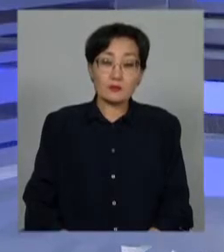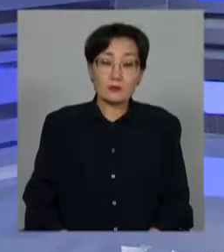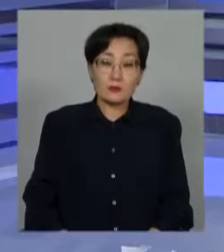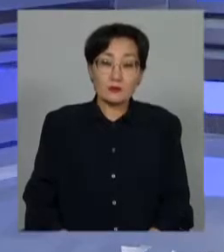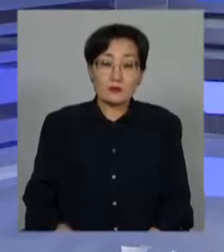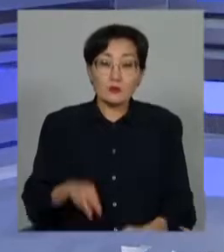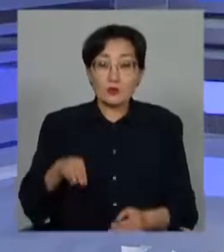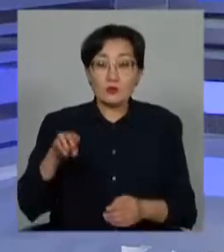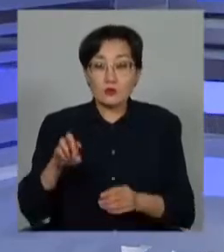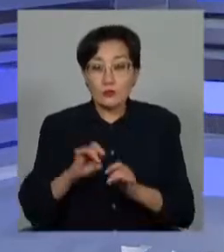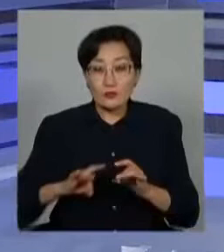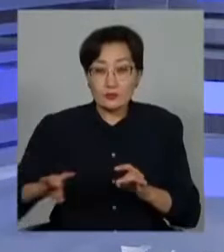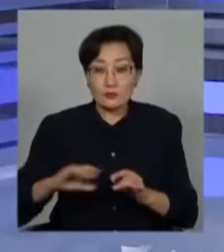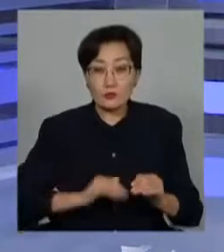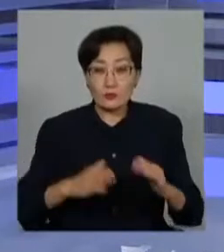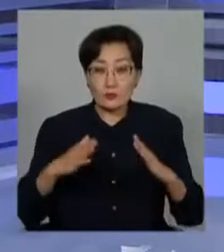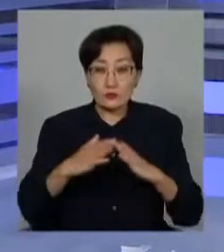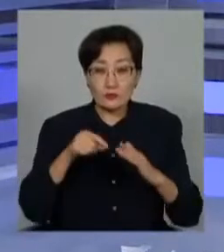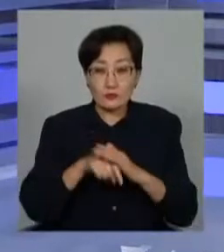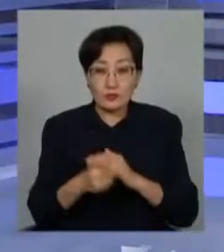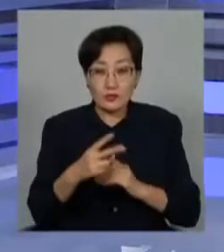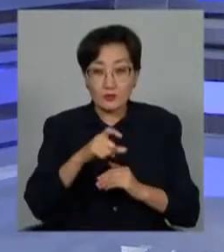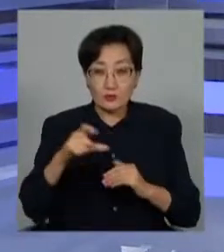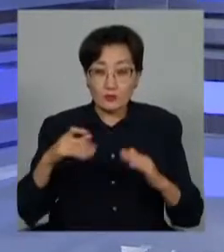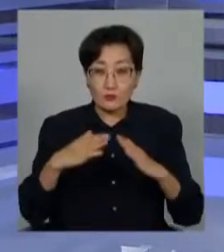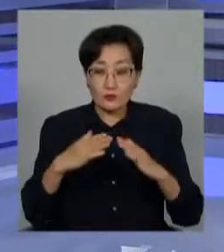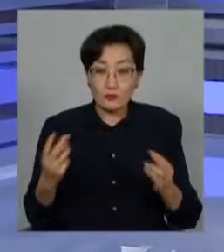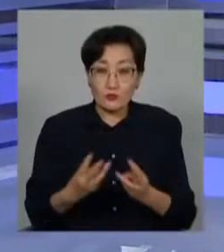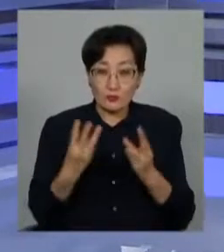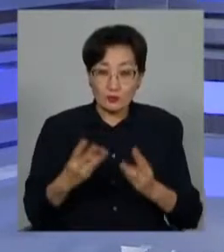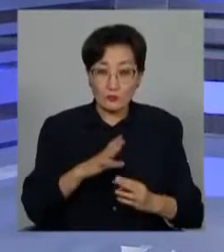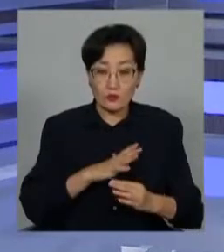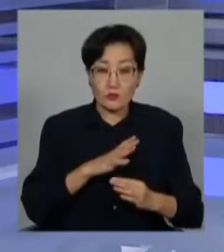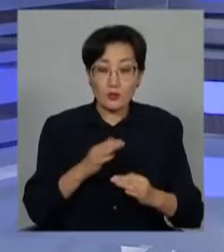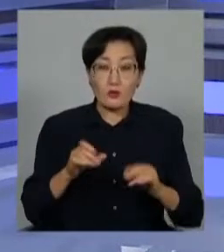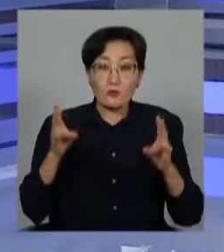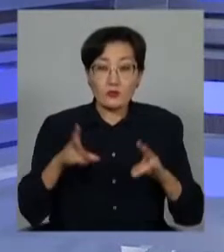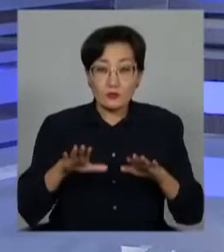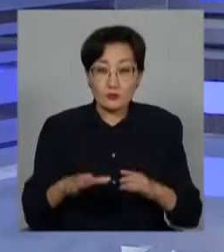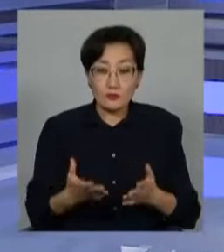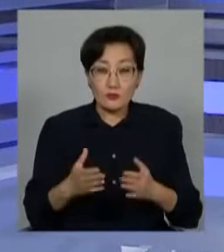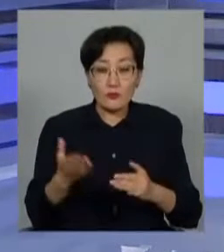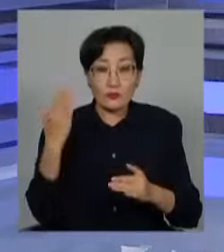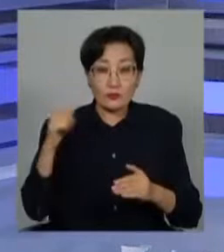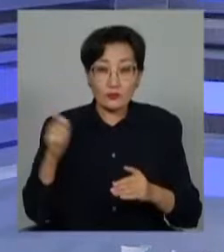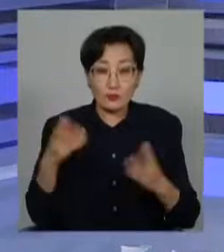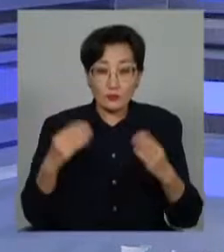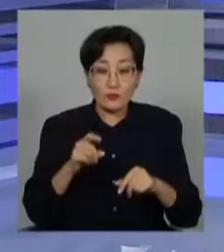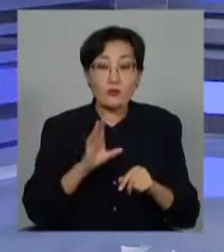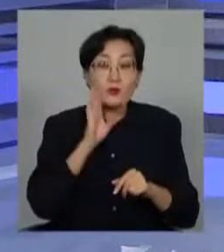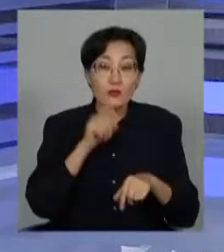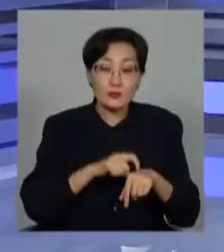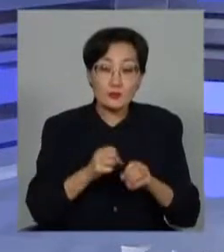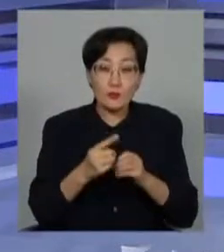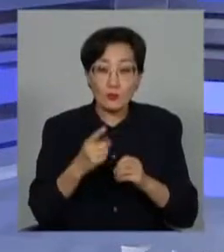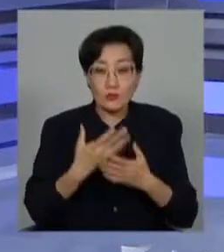Ал Түркісіп ауданында жеке сектордағы 2 қабатты тұрғын үй отқа оранды. Оқыс жағда өткен жексенбіде таңғы сағат